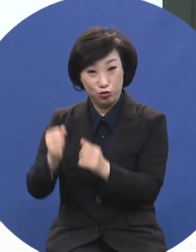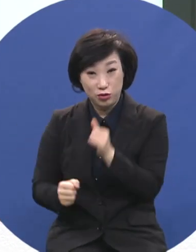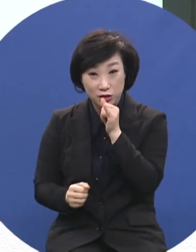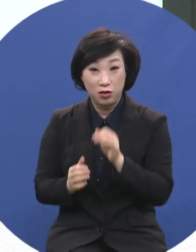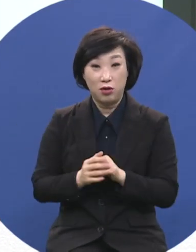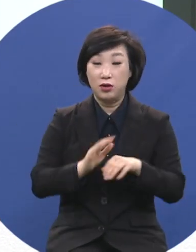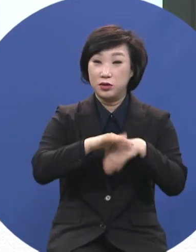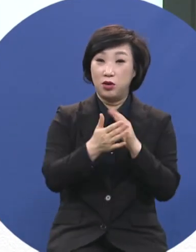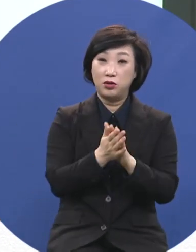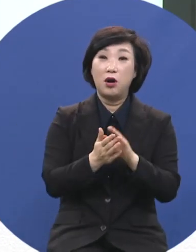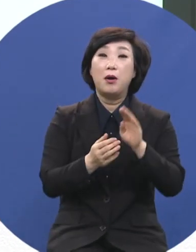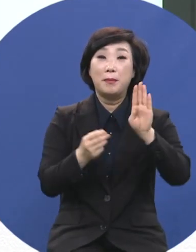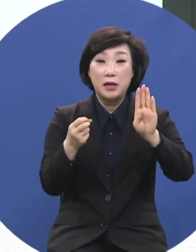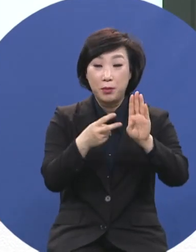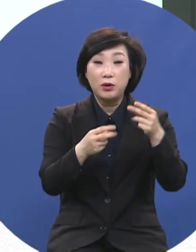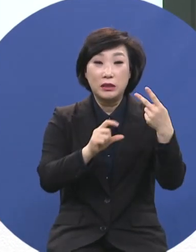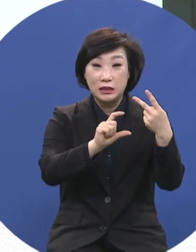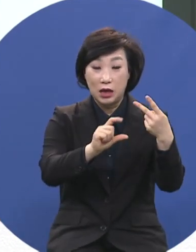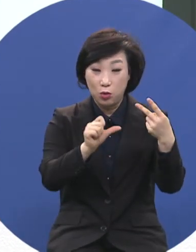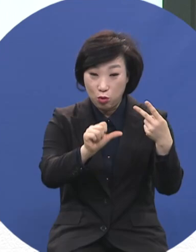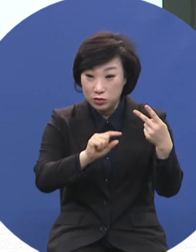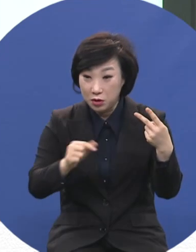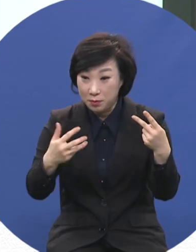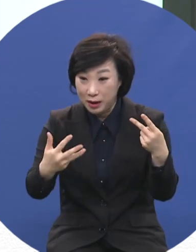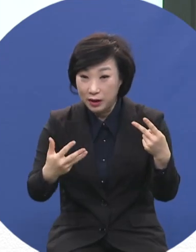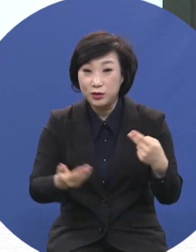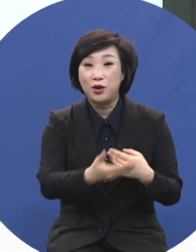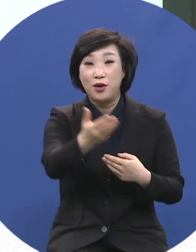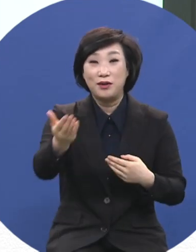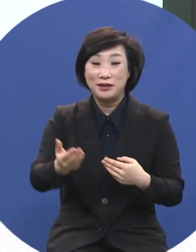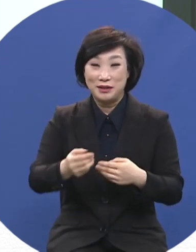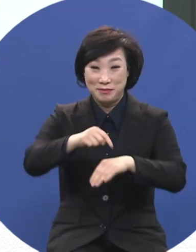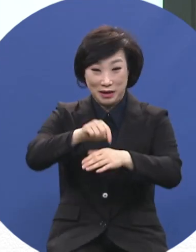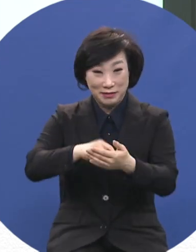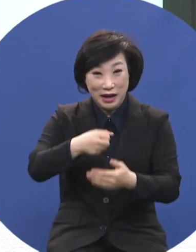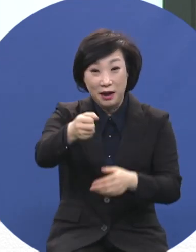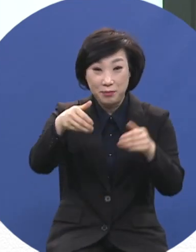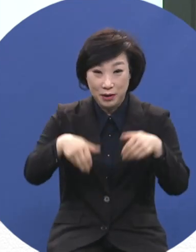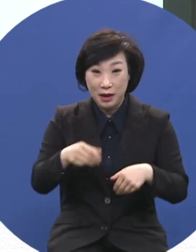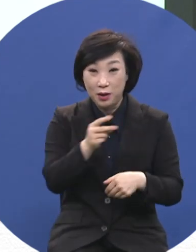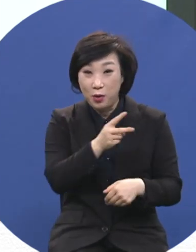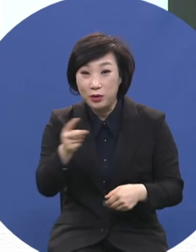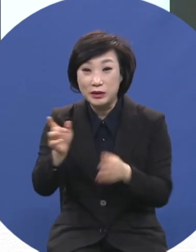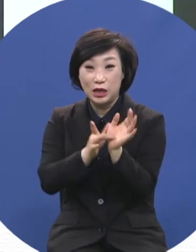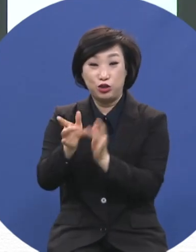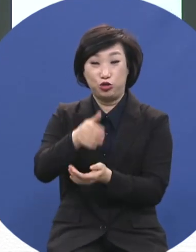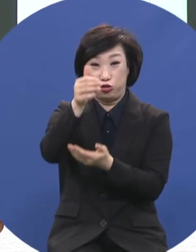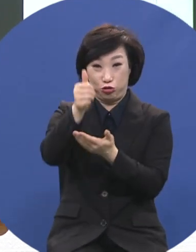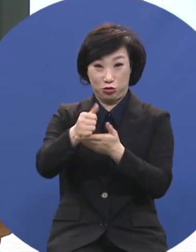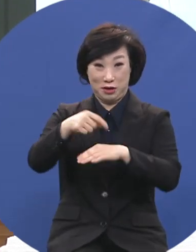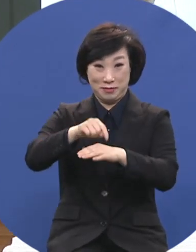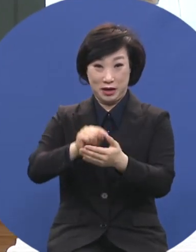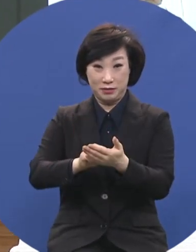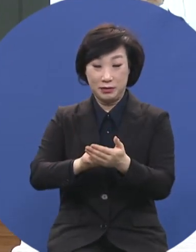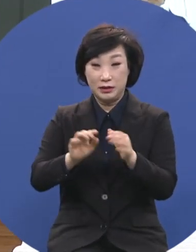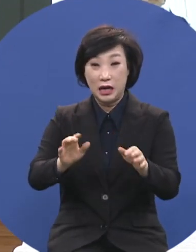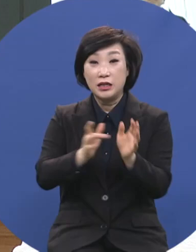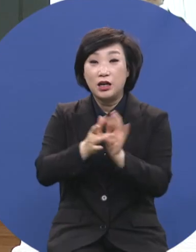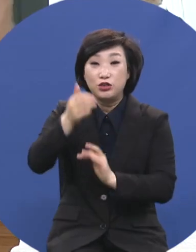빌립보서 2장 2절로 8절에 너희 안에 이 마음을 품으라. 곧 그리스도 예수의